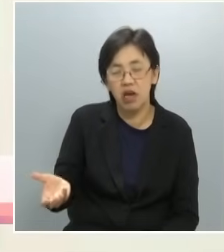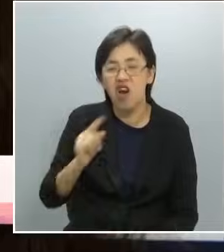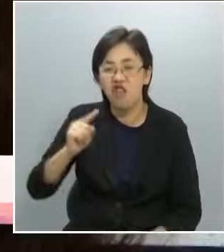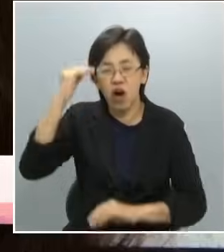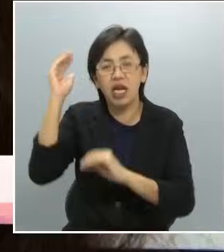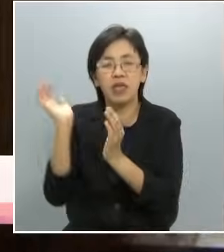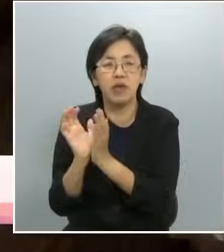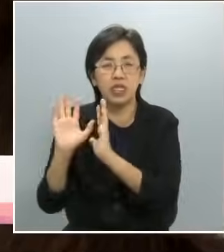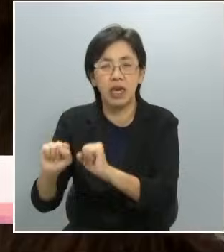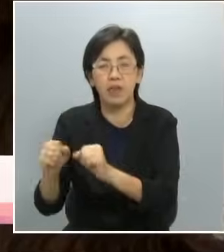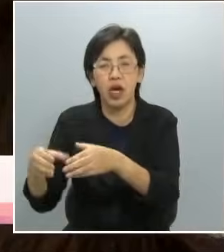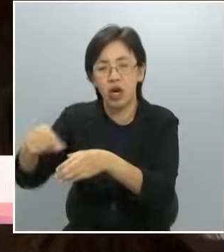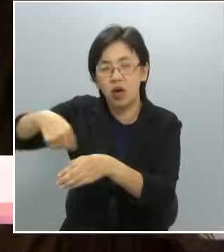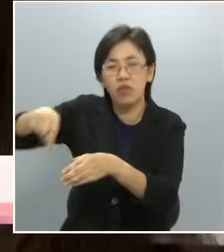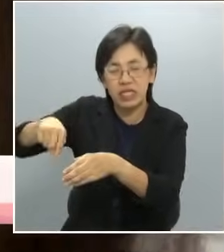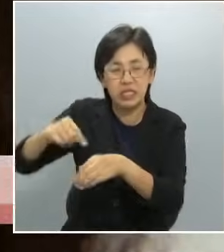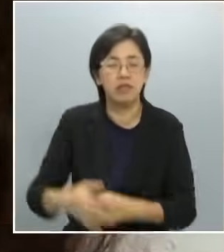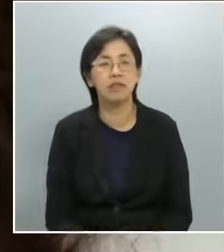ให้ดำเนินคดีกับตำรวจคนนี้ค่ะ